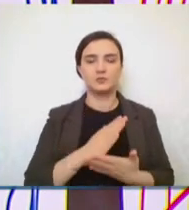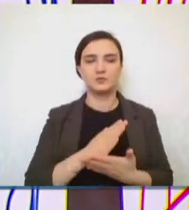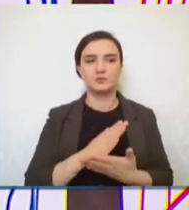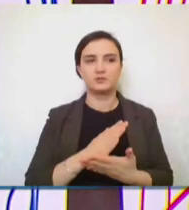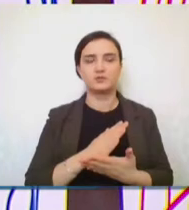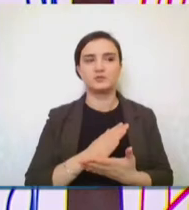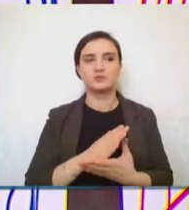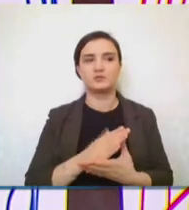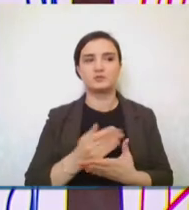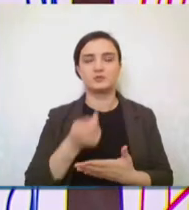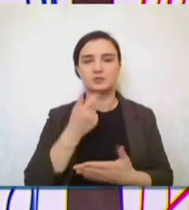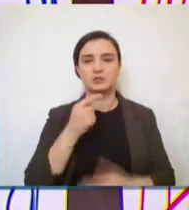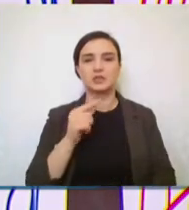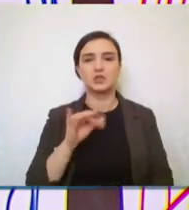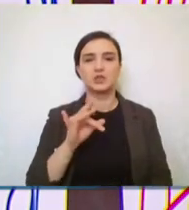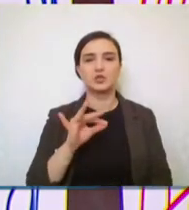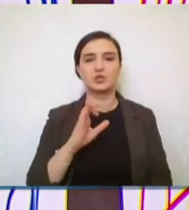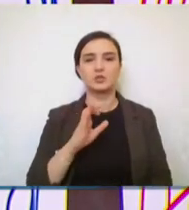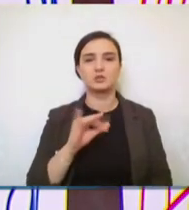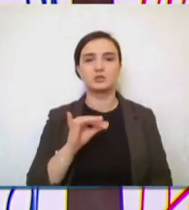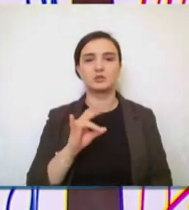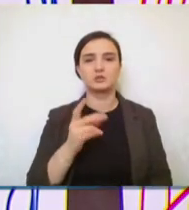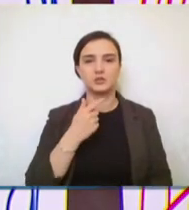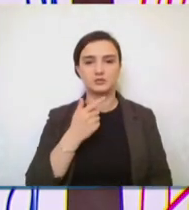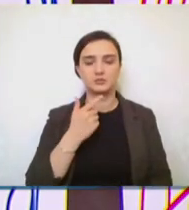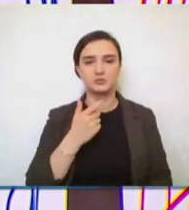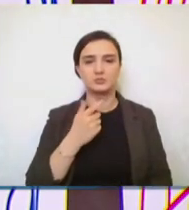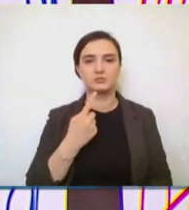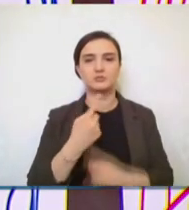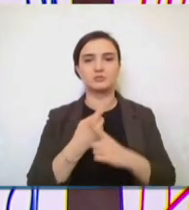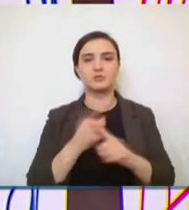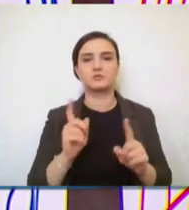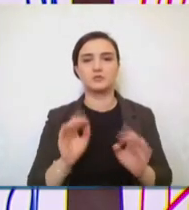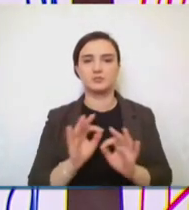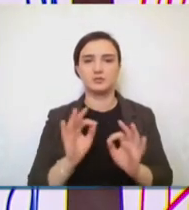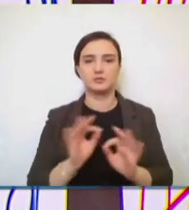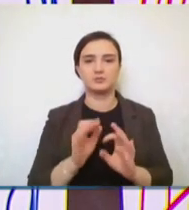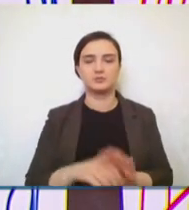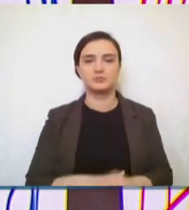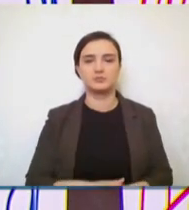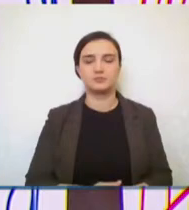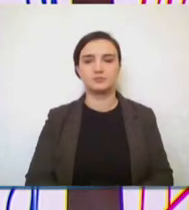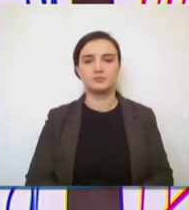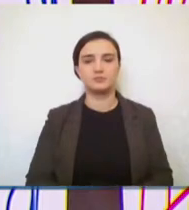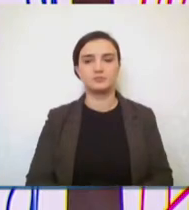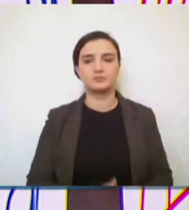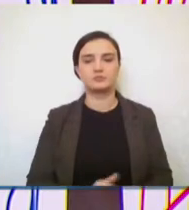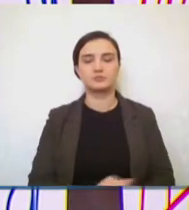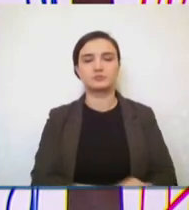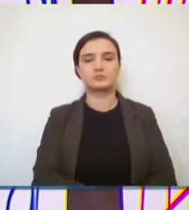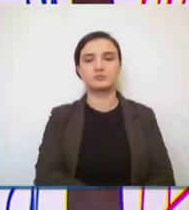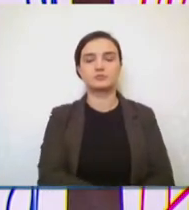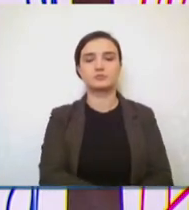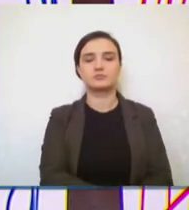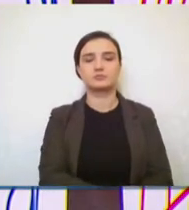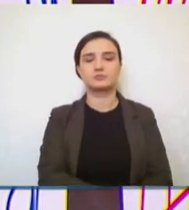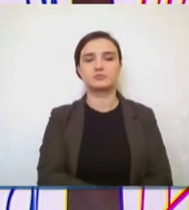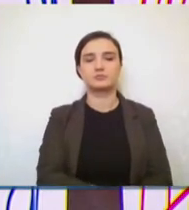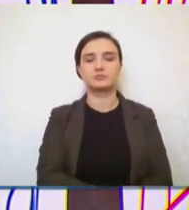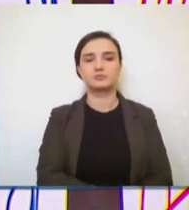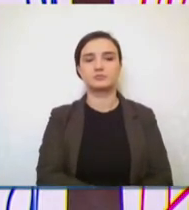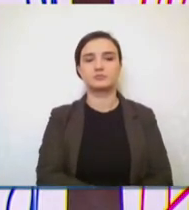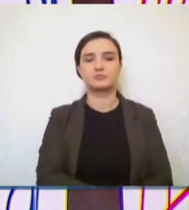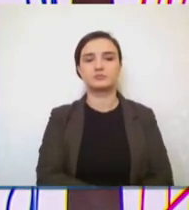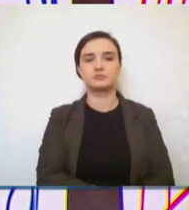თიროქსის. და არ ვიცი, სხვას ვერ მიგივ რა გავაკეთო და. მადლობა. ძალიან დიდ პატივსაცემდებ თუ მადლობა,